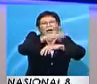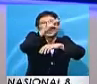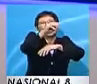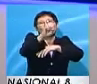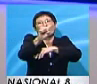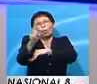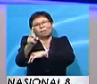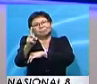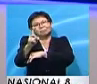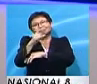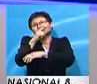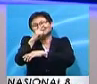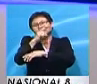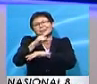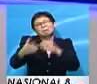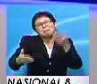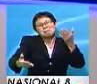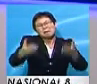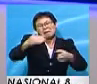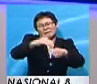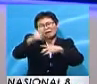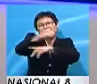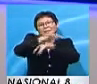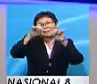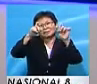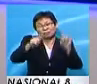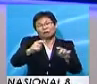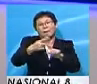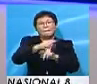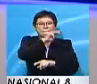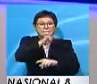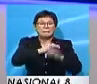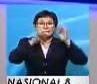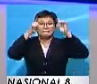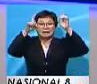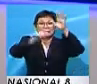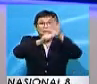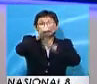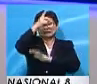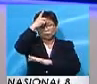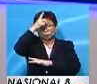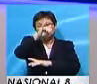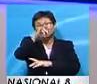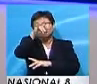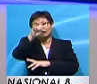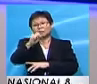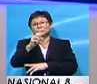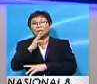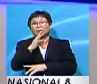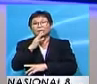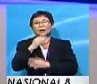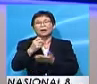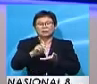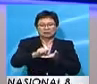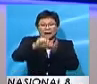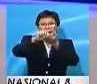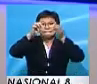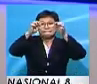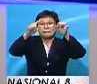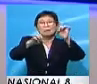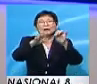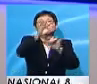Official One, MO1 yang dijangka Sabtu ini. Sebaliknya, Menteri Pendidikan Tinggi Dato' Sri Idris Jusoh menegaskan subsidi pendidikan